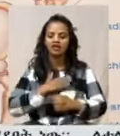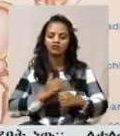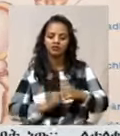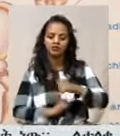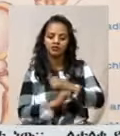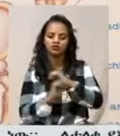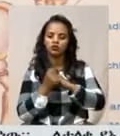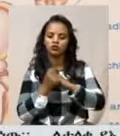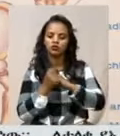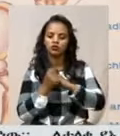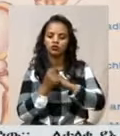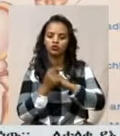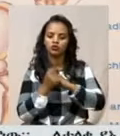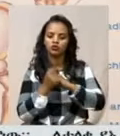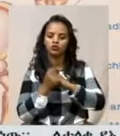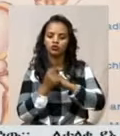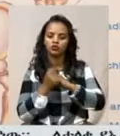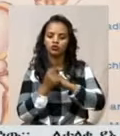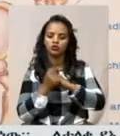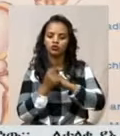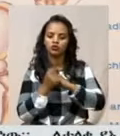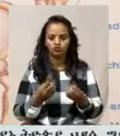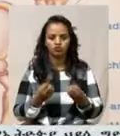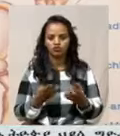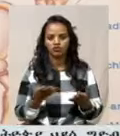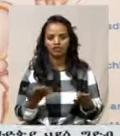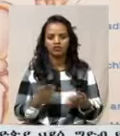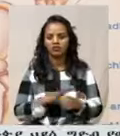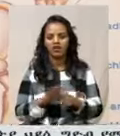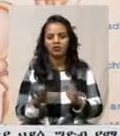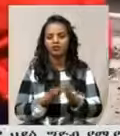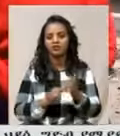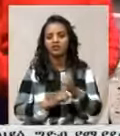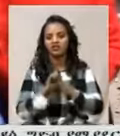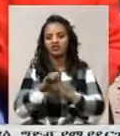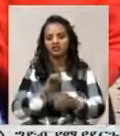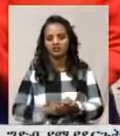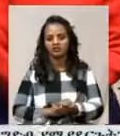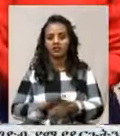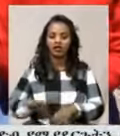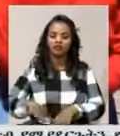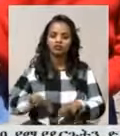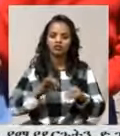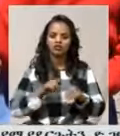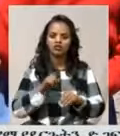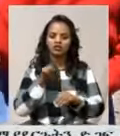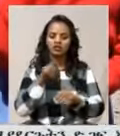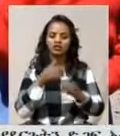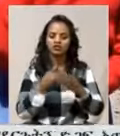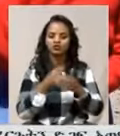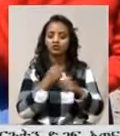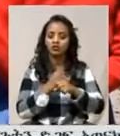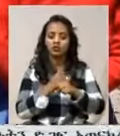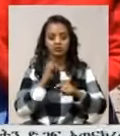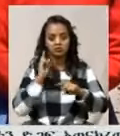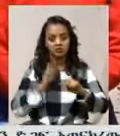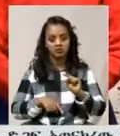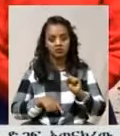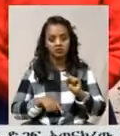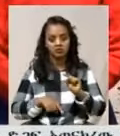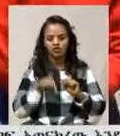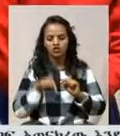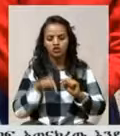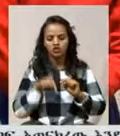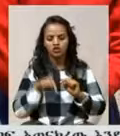ሊሆን ይችላል። ብዙ ነገር በቃ አባይ እንደግፋለሁ። ተማሪዎች እዛም ደርሰው መስራት ባይችሉም